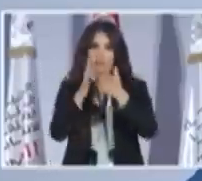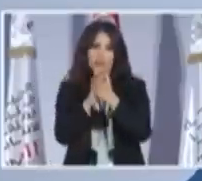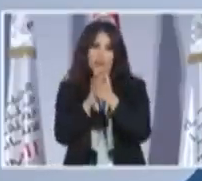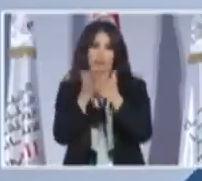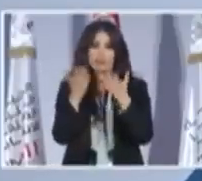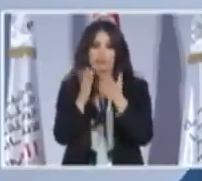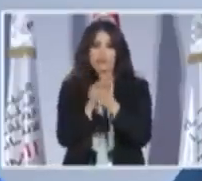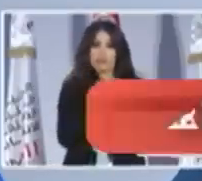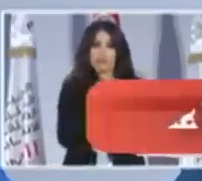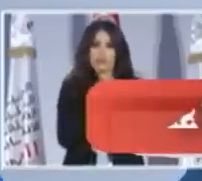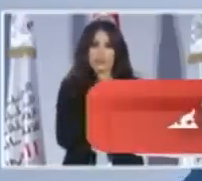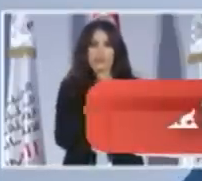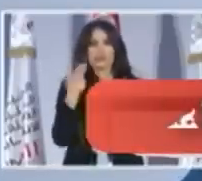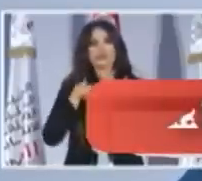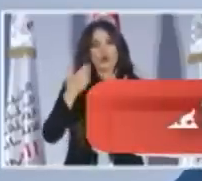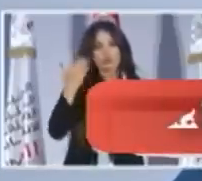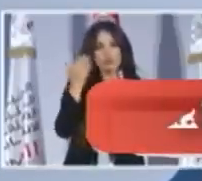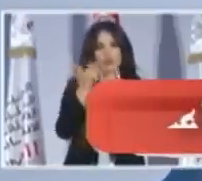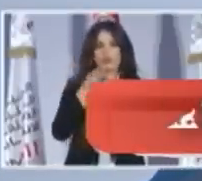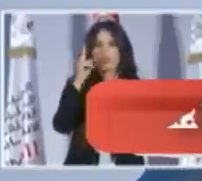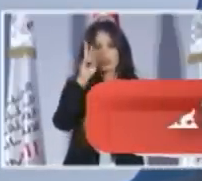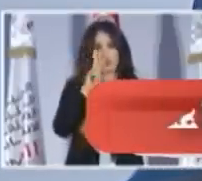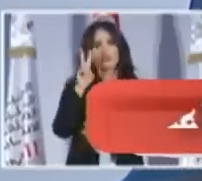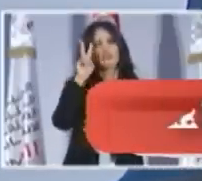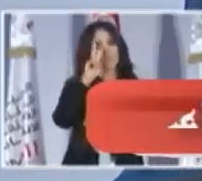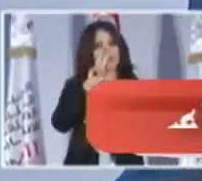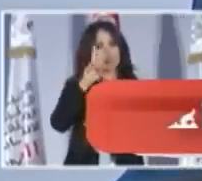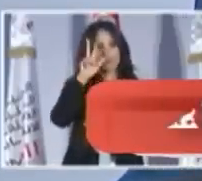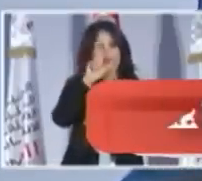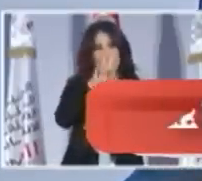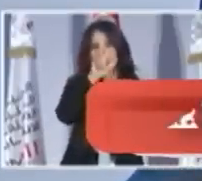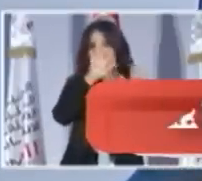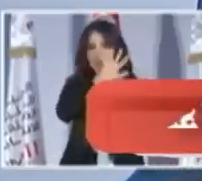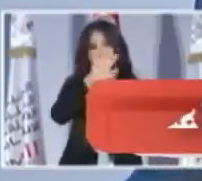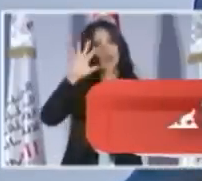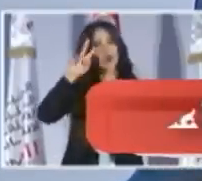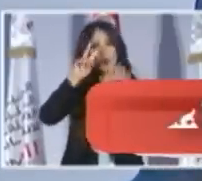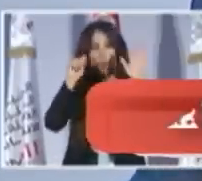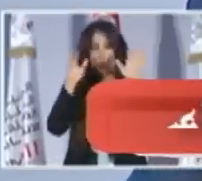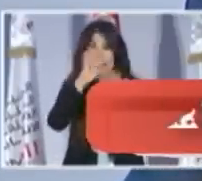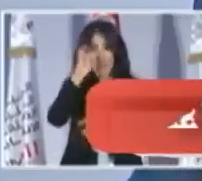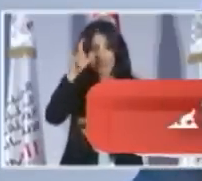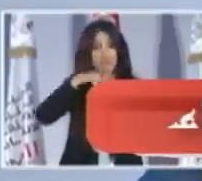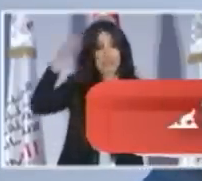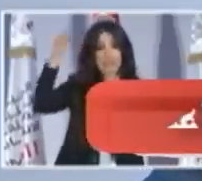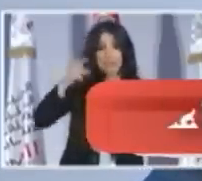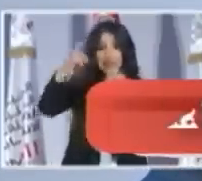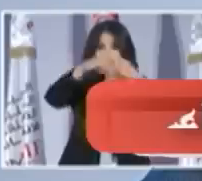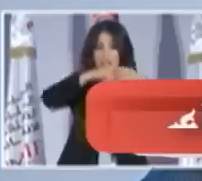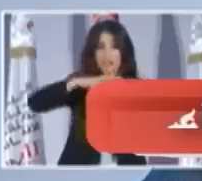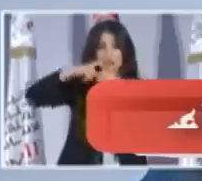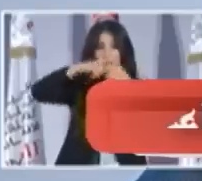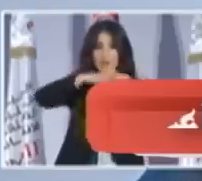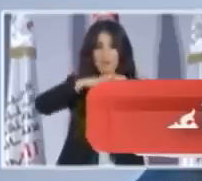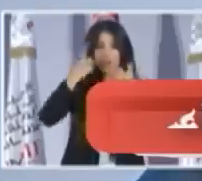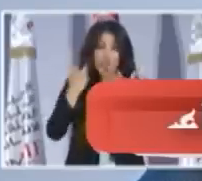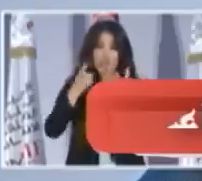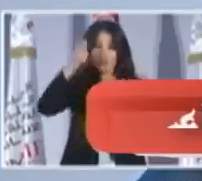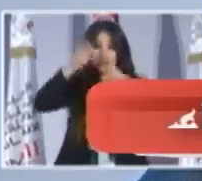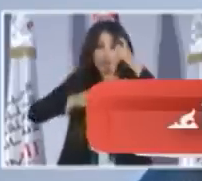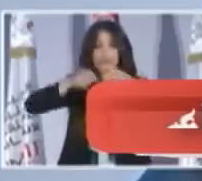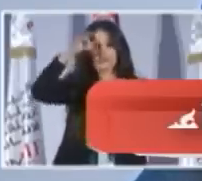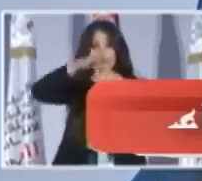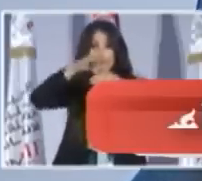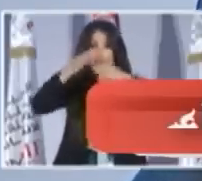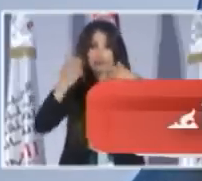يعني التحاليل هو خمسه واربعين فاصل اثنين بالمائه هي نسبه المشاركه يعني نسبه موسى كان لو كان التصحيح